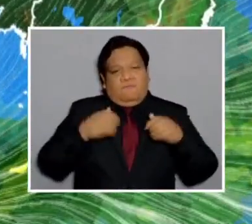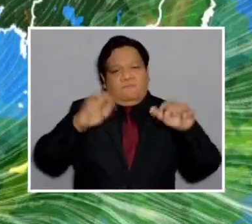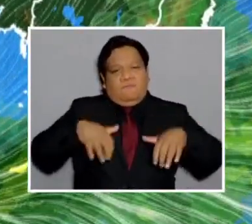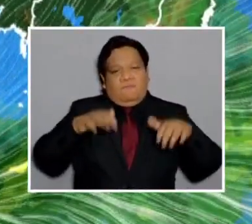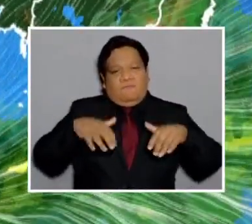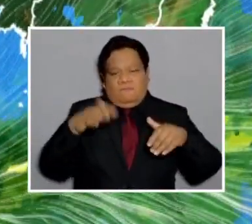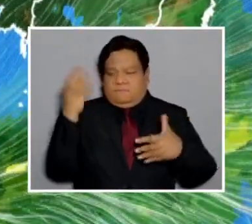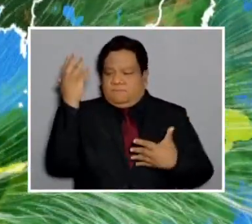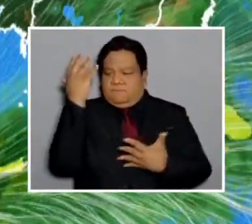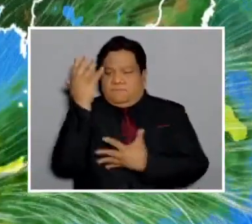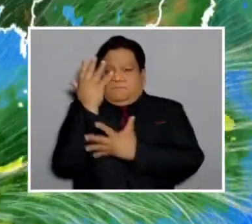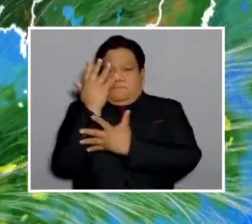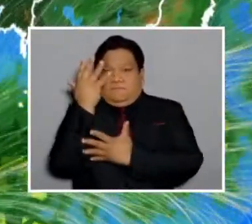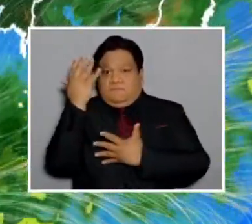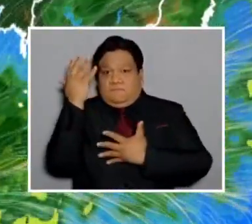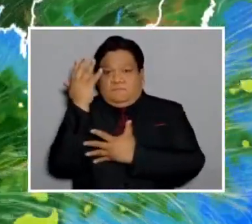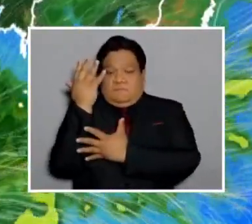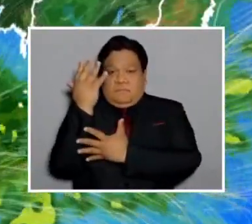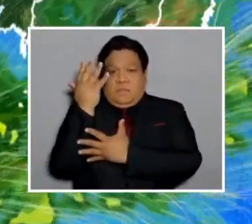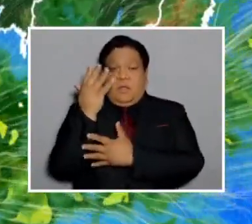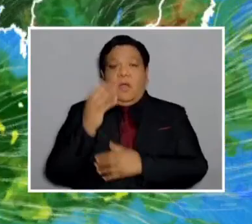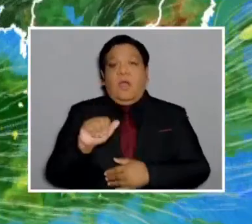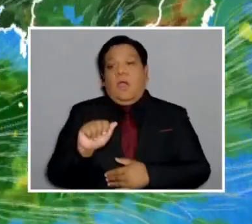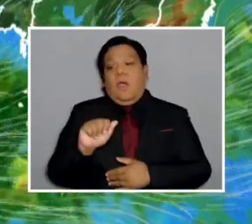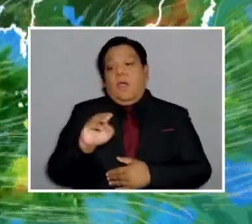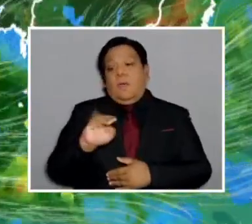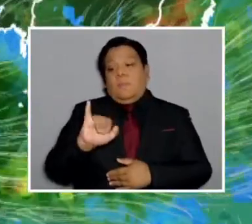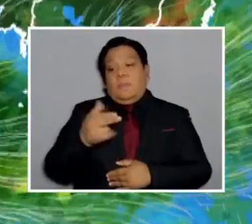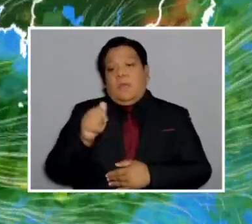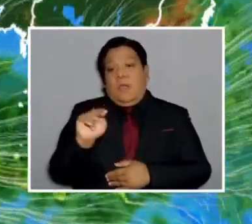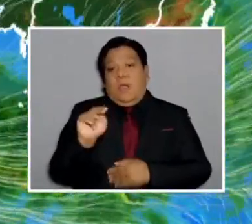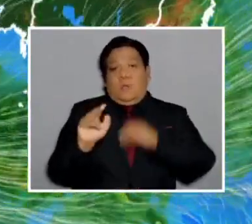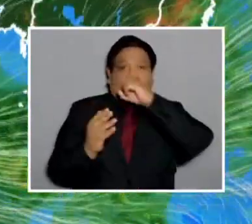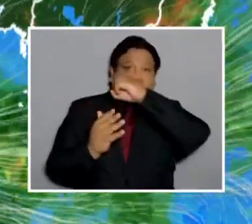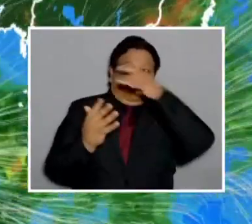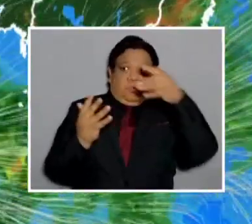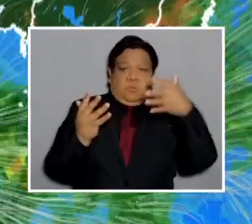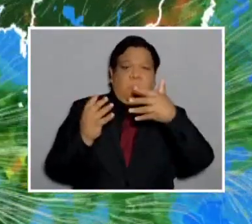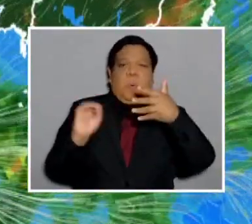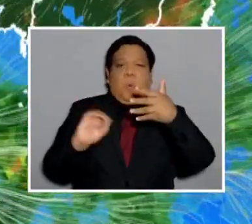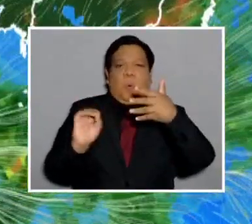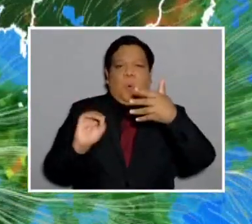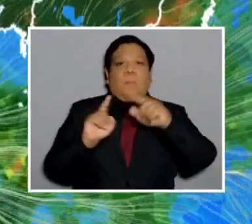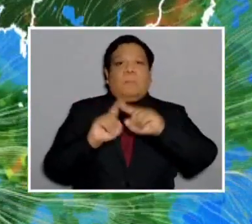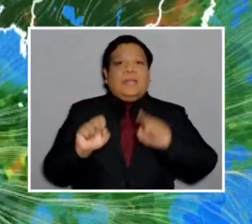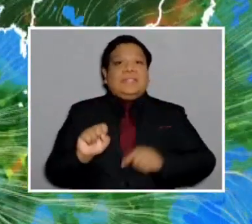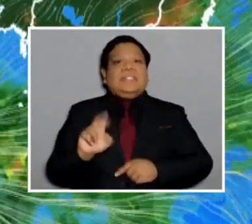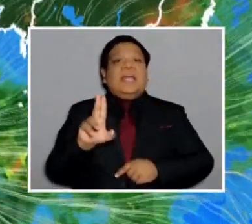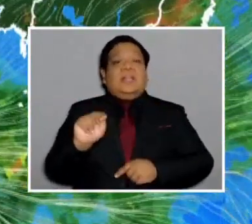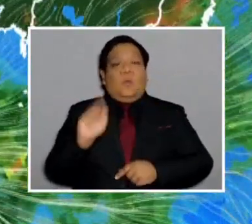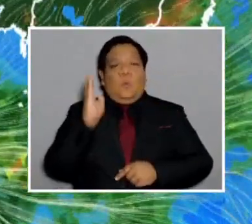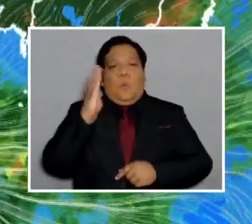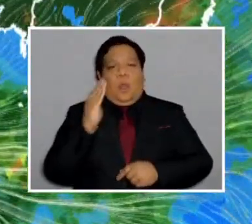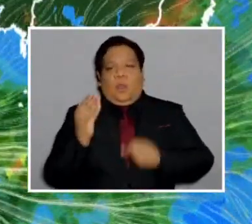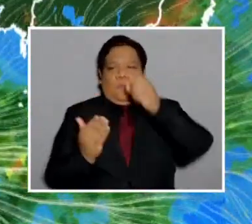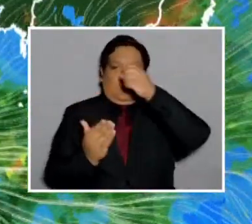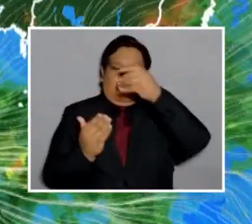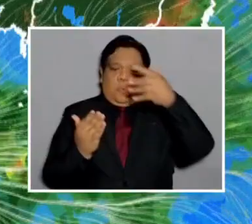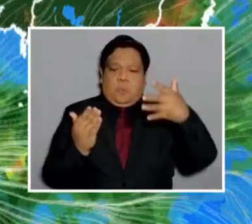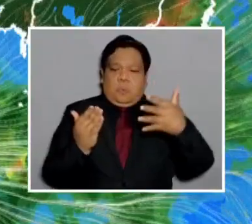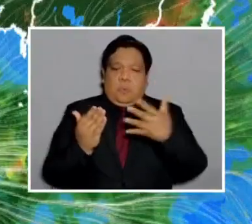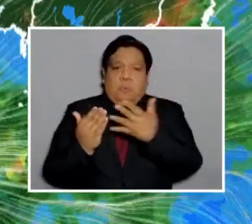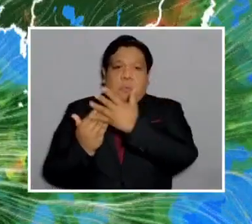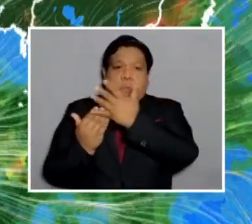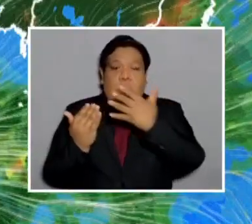bansa. Aatras naman muna ang amihan bukas, pero muli itong iihip sa Linggo dyan sa extreme northern Luzon. At ang good news po,